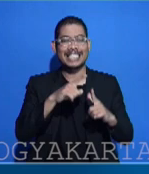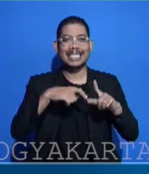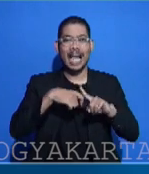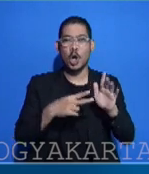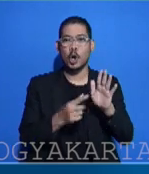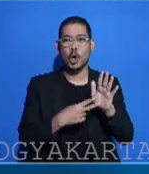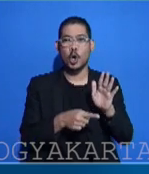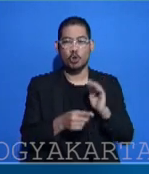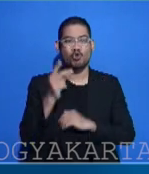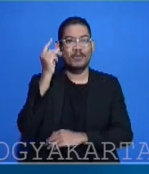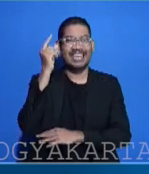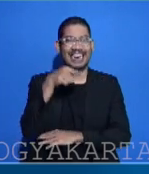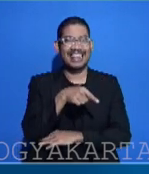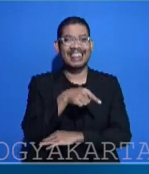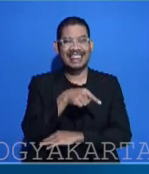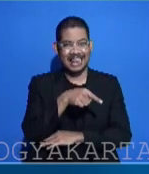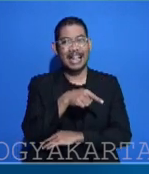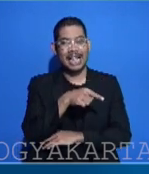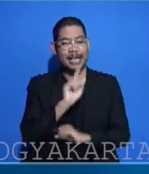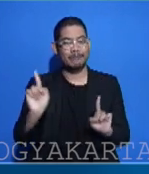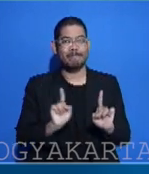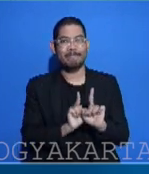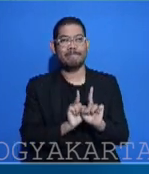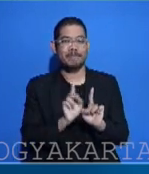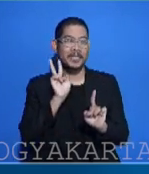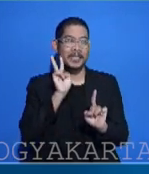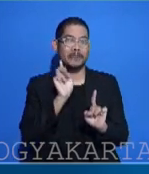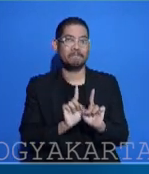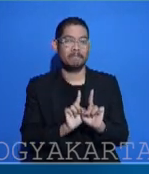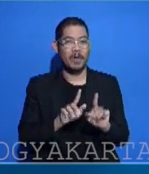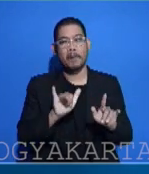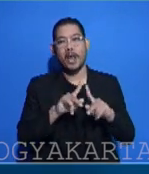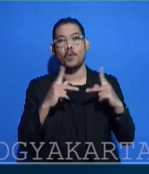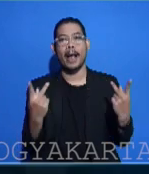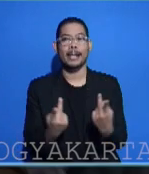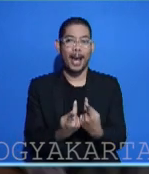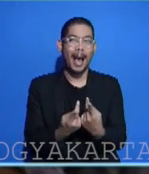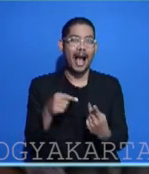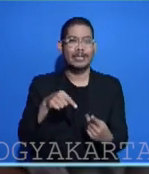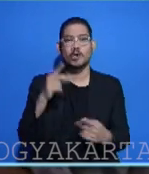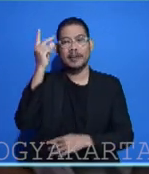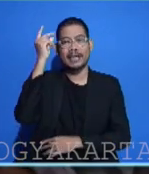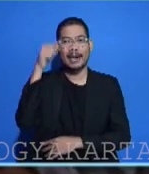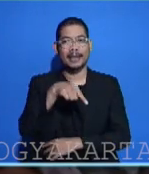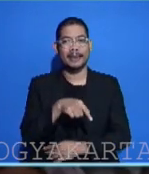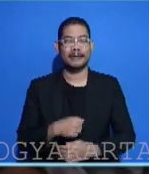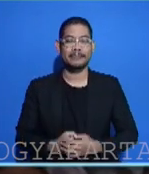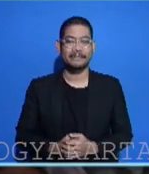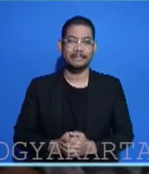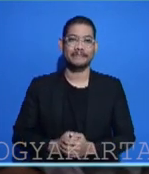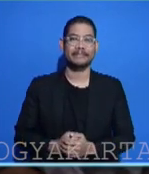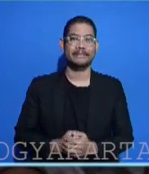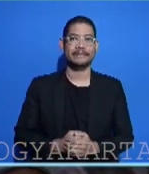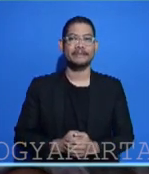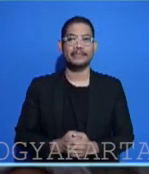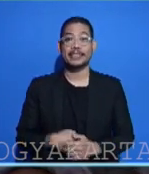juga ditemui Ibu Novia Kolopaking dan keluarga yang ada di sini. Hadir di Rumah Sakit Sarjito